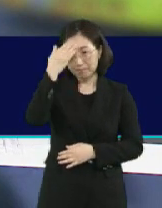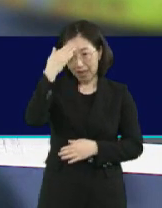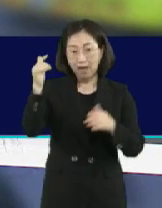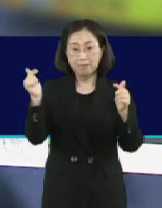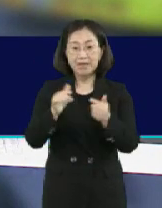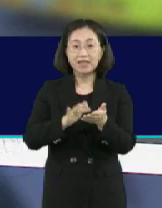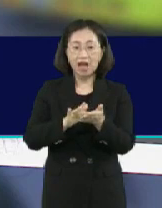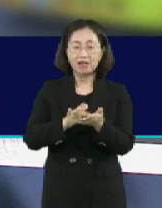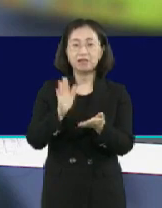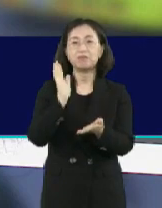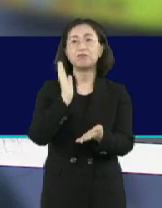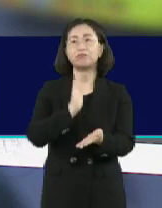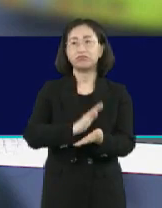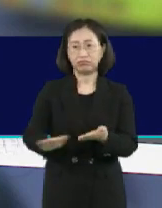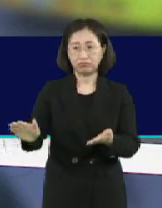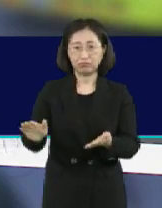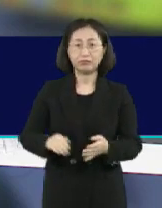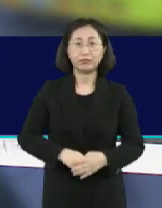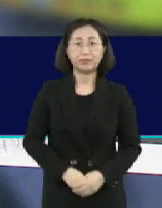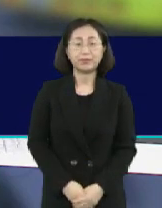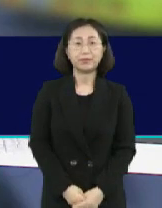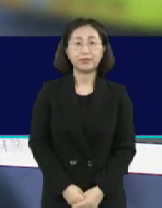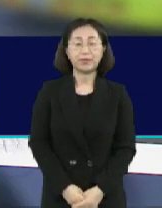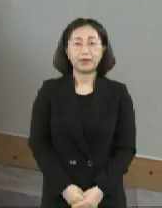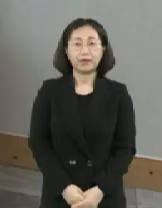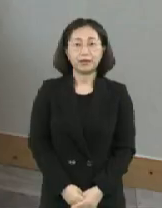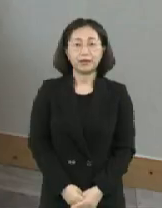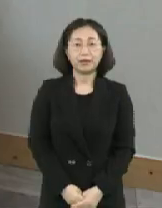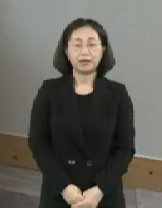빚고 있습니다. 첫 소식 조혜연 기자입니다.